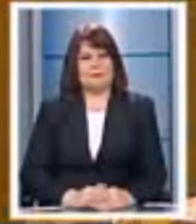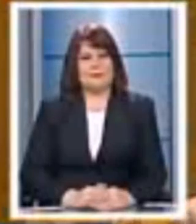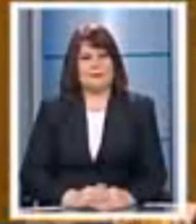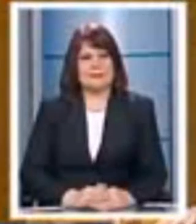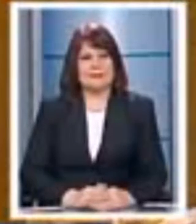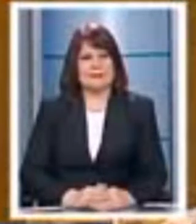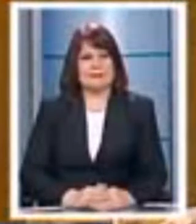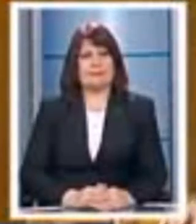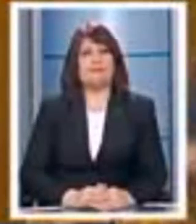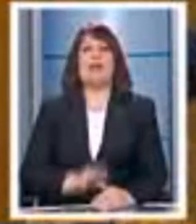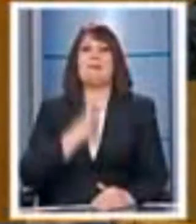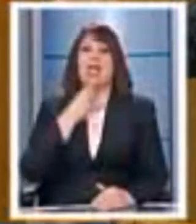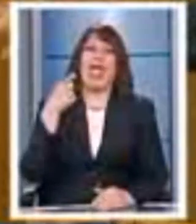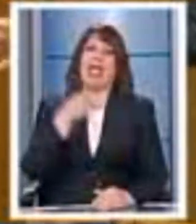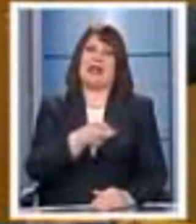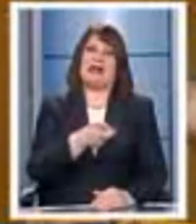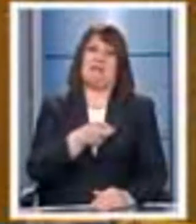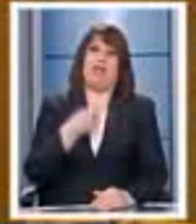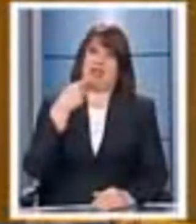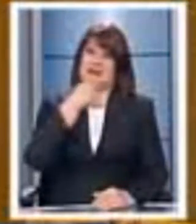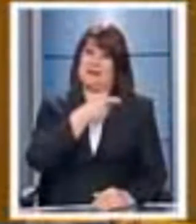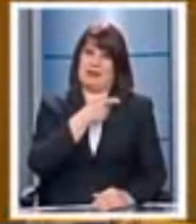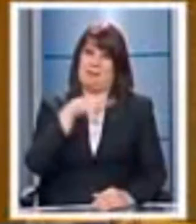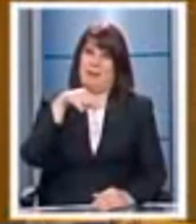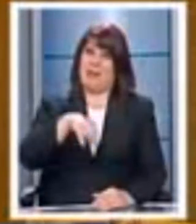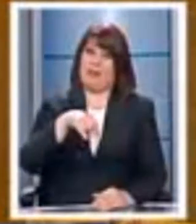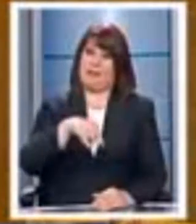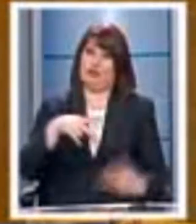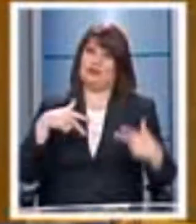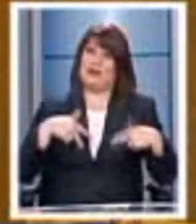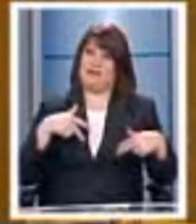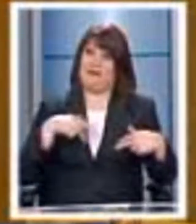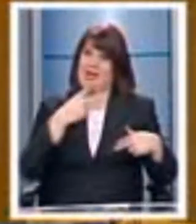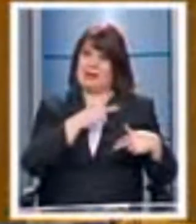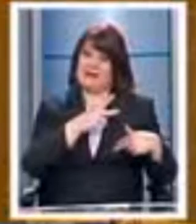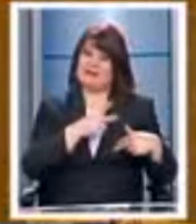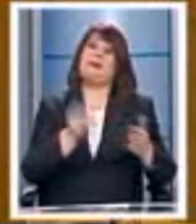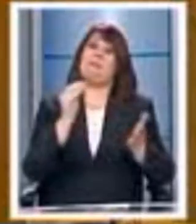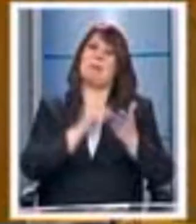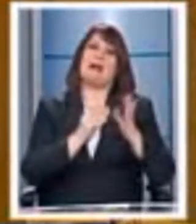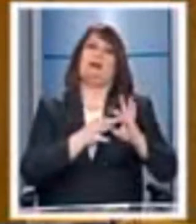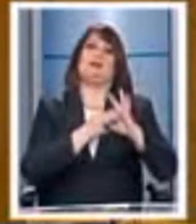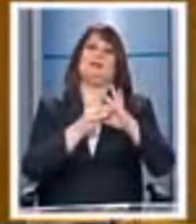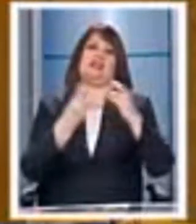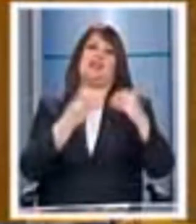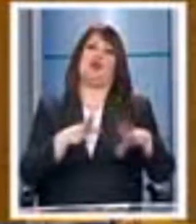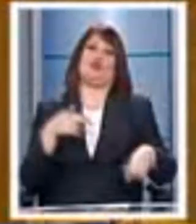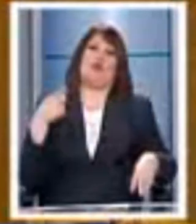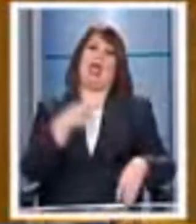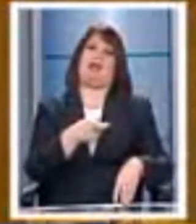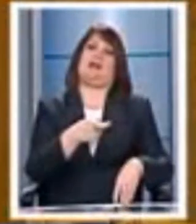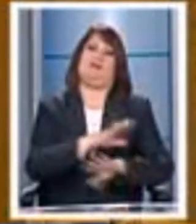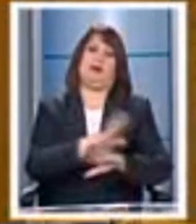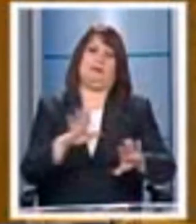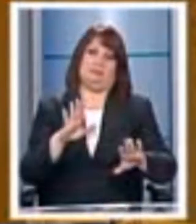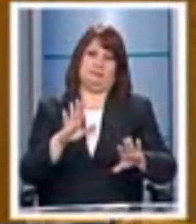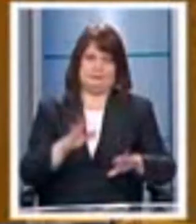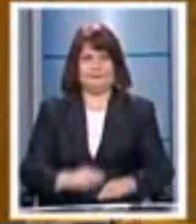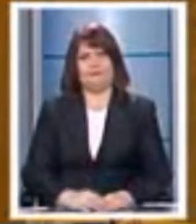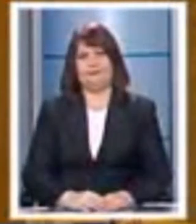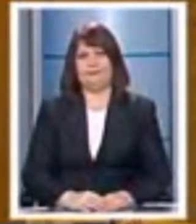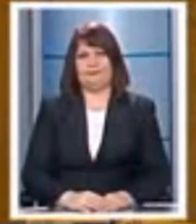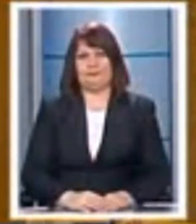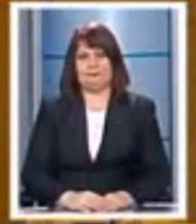του προμελετημένου εγκλήματος, τώρα η δικιά σας κυβέρνηση υλοποιεί το δεύτερο και χειρότερο και πιο επώδυνο στάδιο αυτού